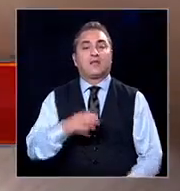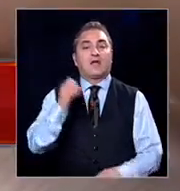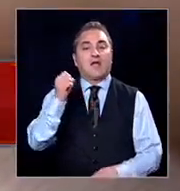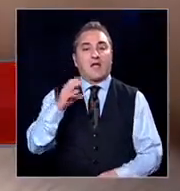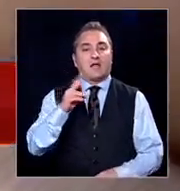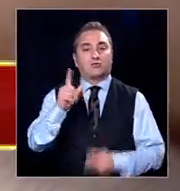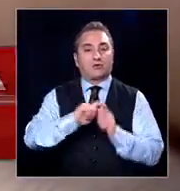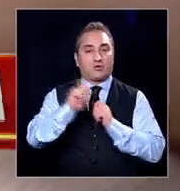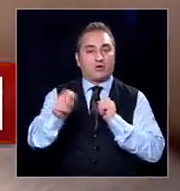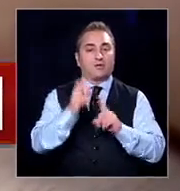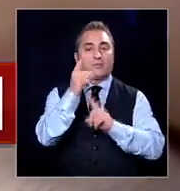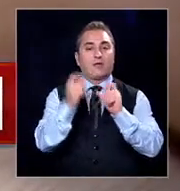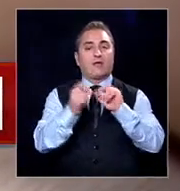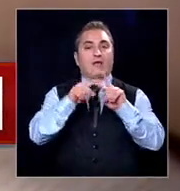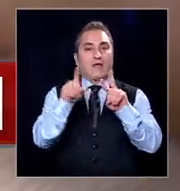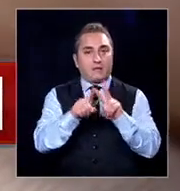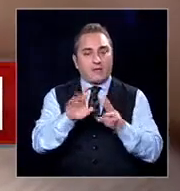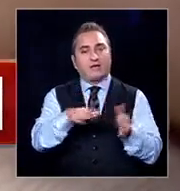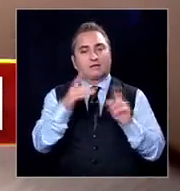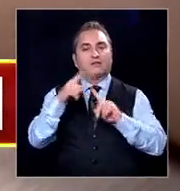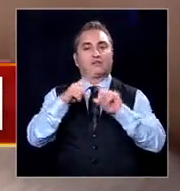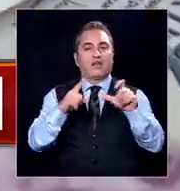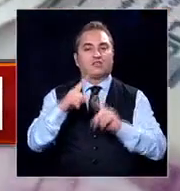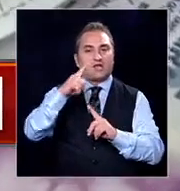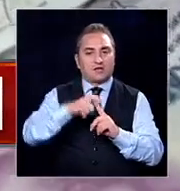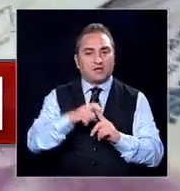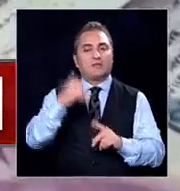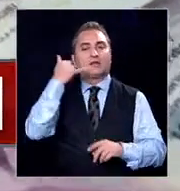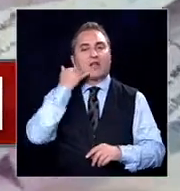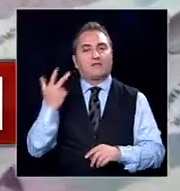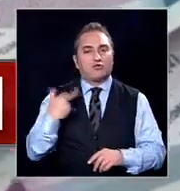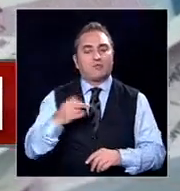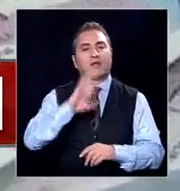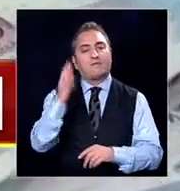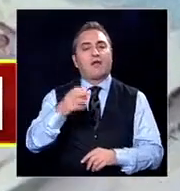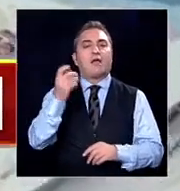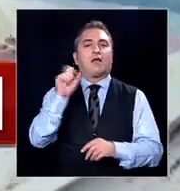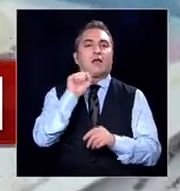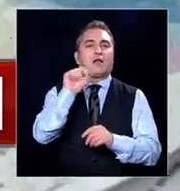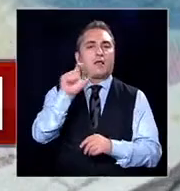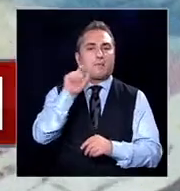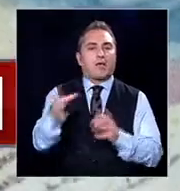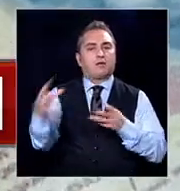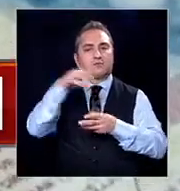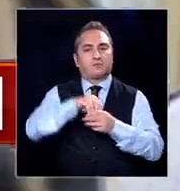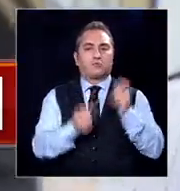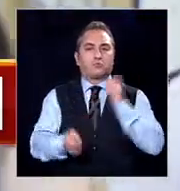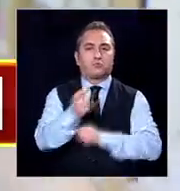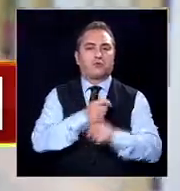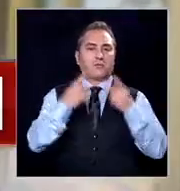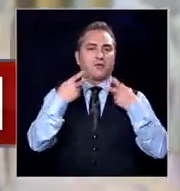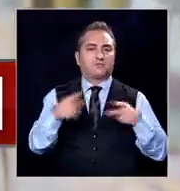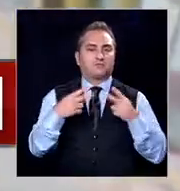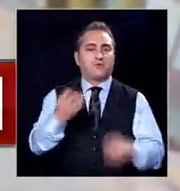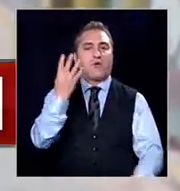ödemelerde IBAN numarası yerine TC kimlik ve telefon numarası, hatta elektronik posta adresi de kullanılabilecek. Ama